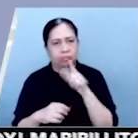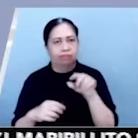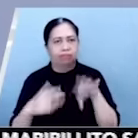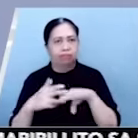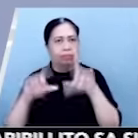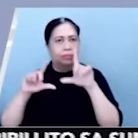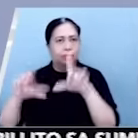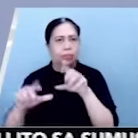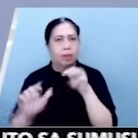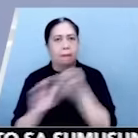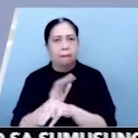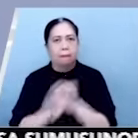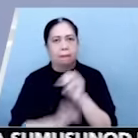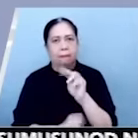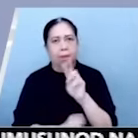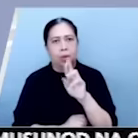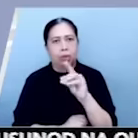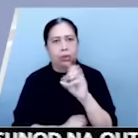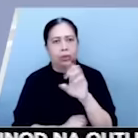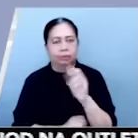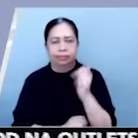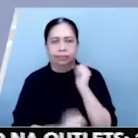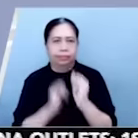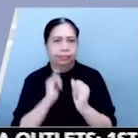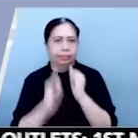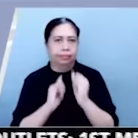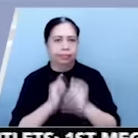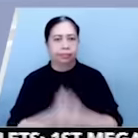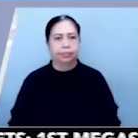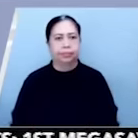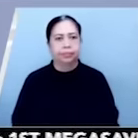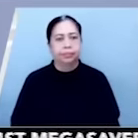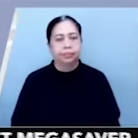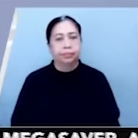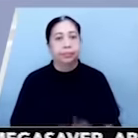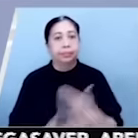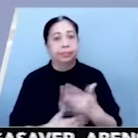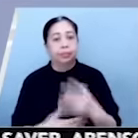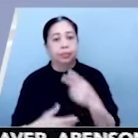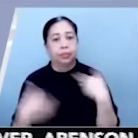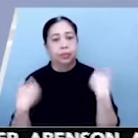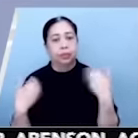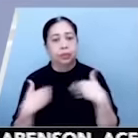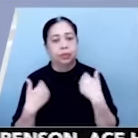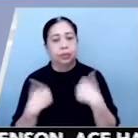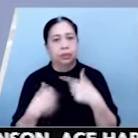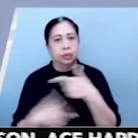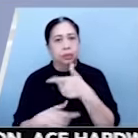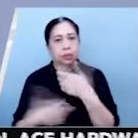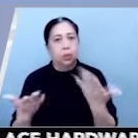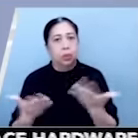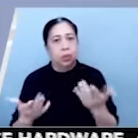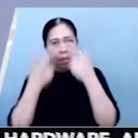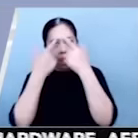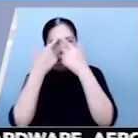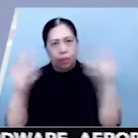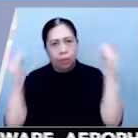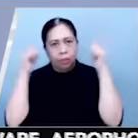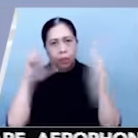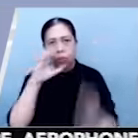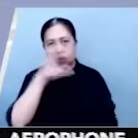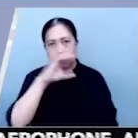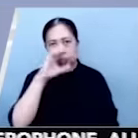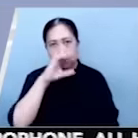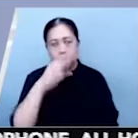murder. Wala pa siyang pahayag. Dalawang minor de edad sugatan sa pamamaril sa Lapu-Lapu City, Cebu. Ayon sa